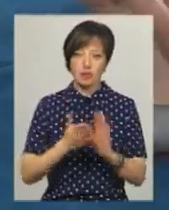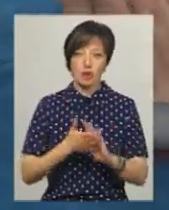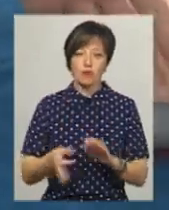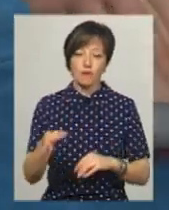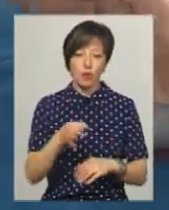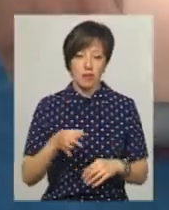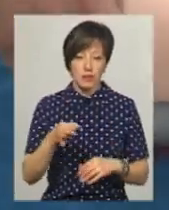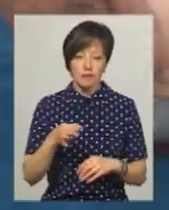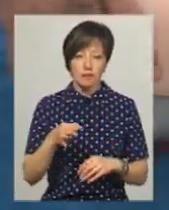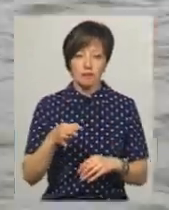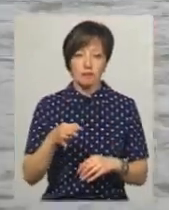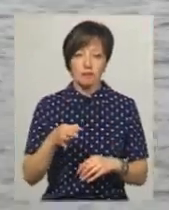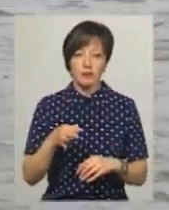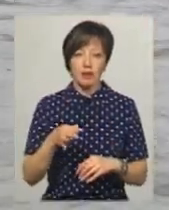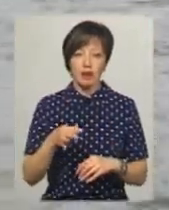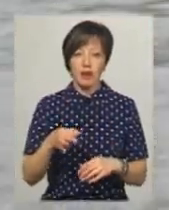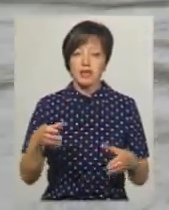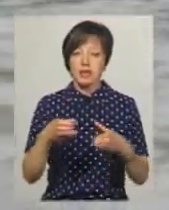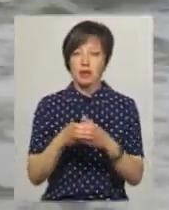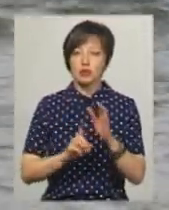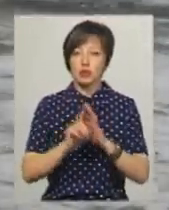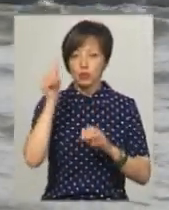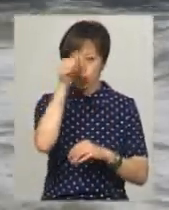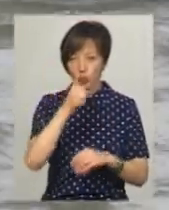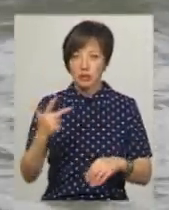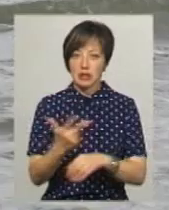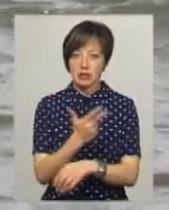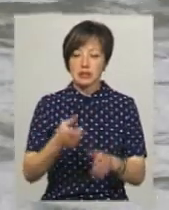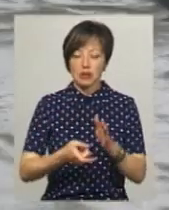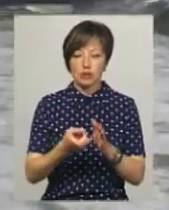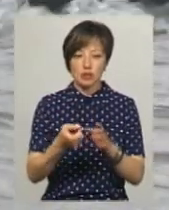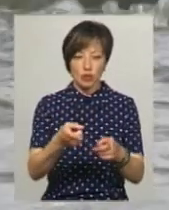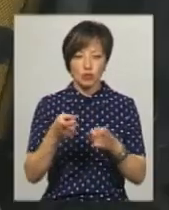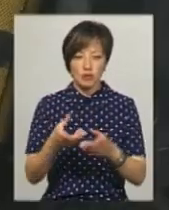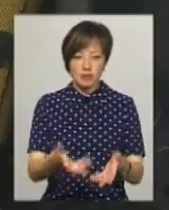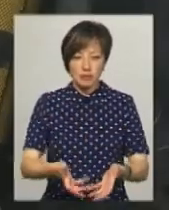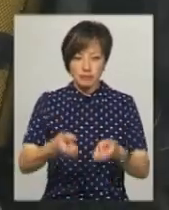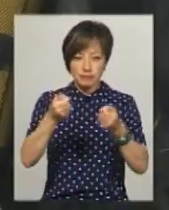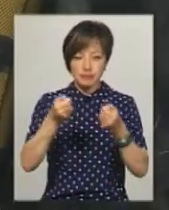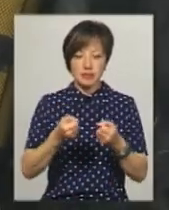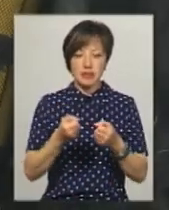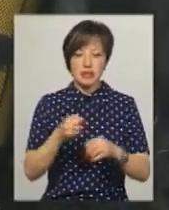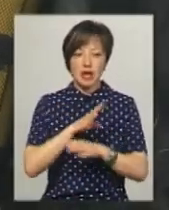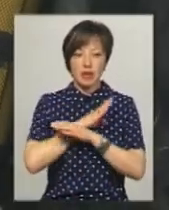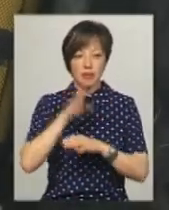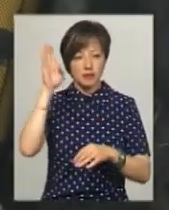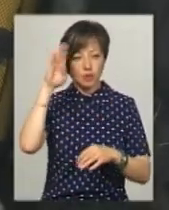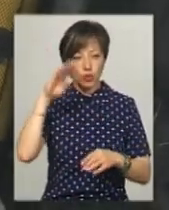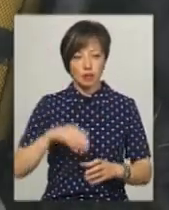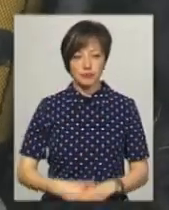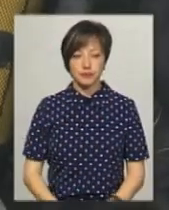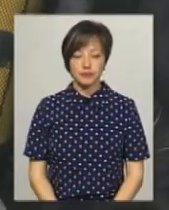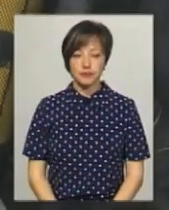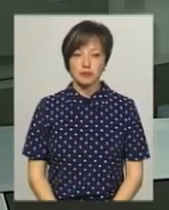в області Олександра Кишемінського, його загін з початку року тричі залучався до підняття тіл загиблих з води. Михайло Жила, Віктор Кривий, новини Поділля,